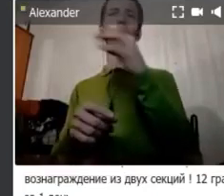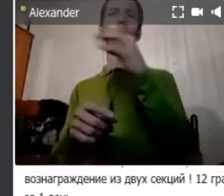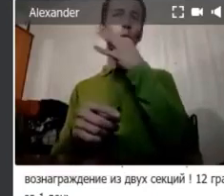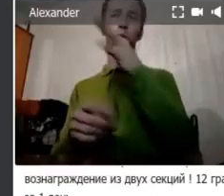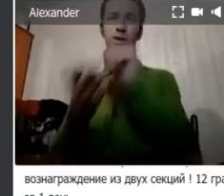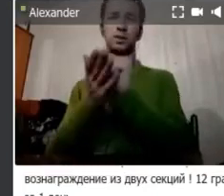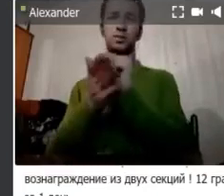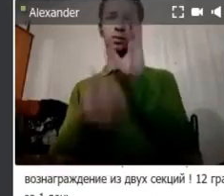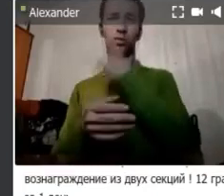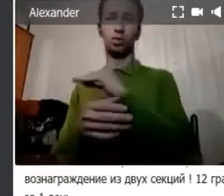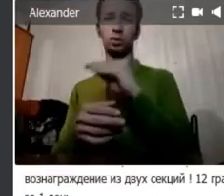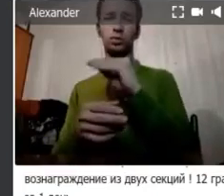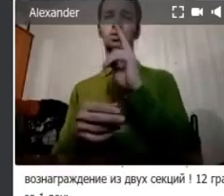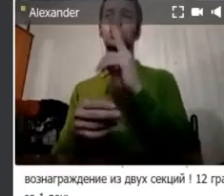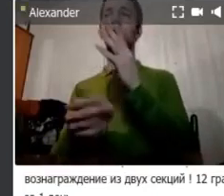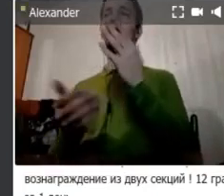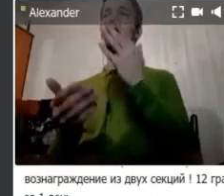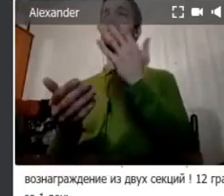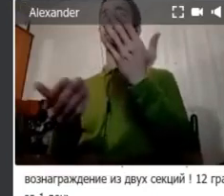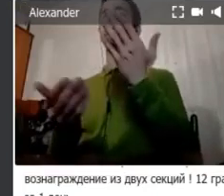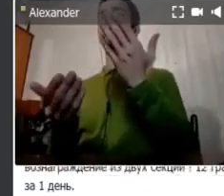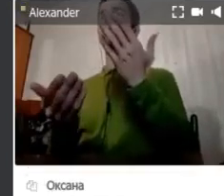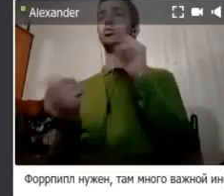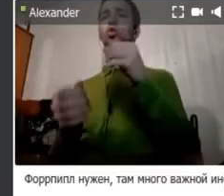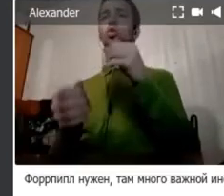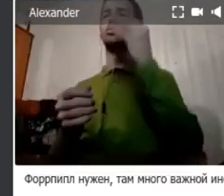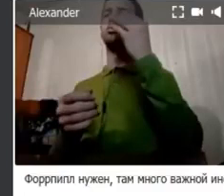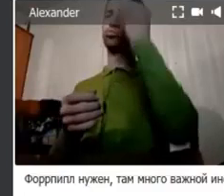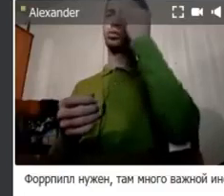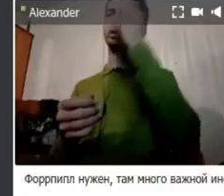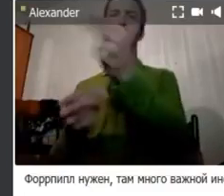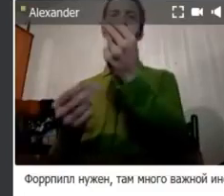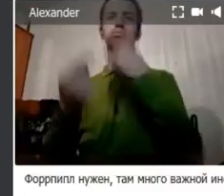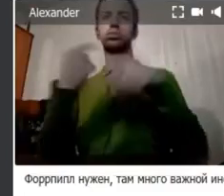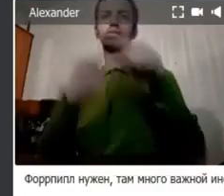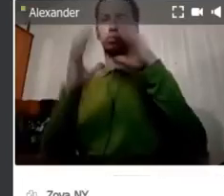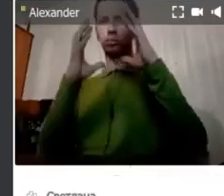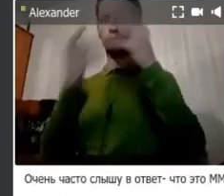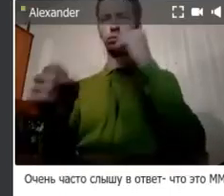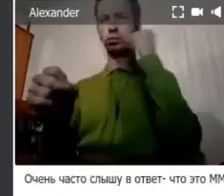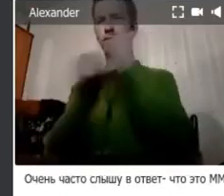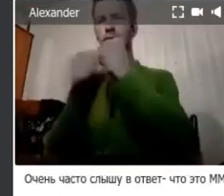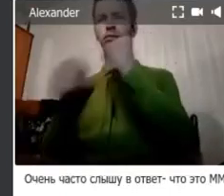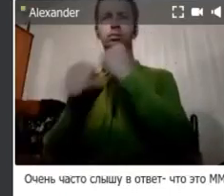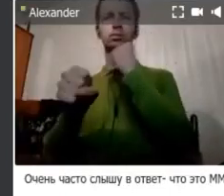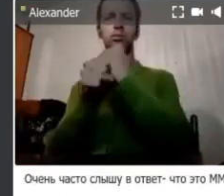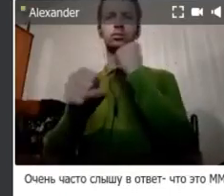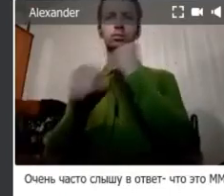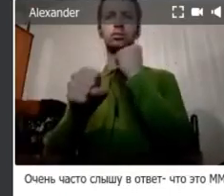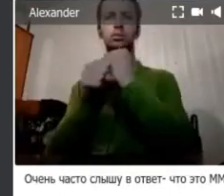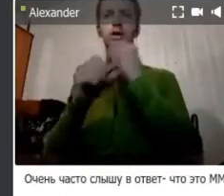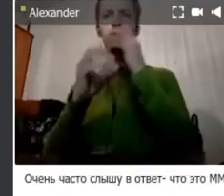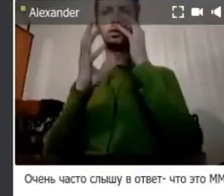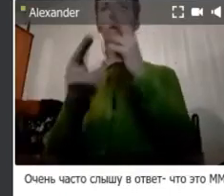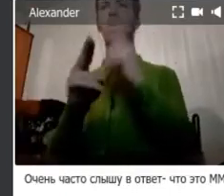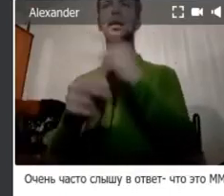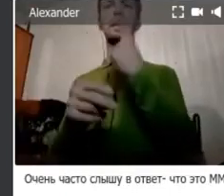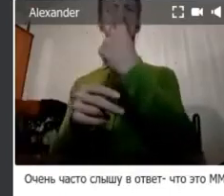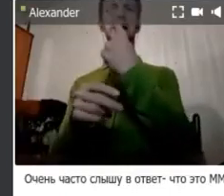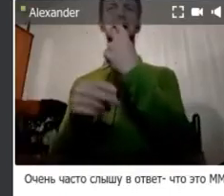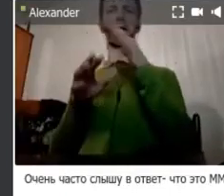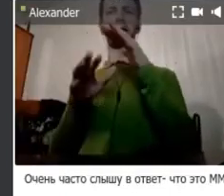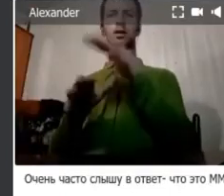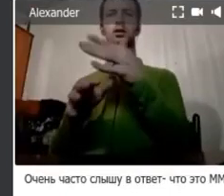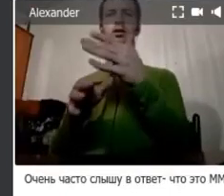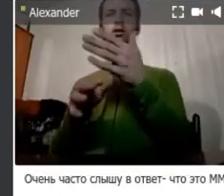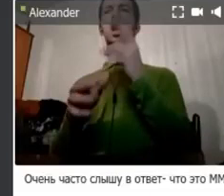доход пока, то есть такой вот что-то там дополнительно заработать, пожалуйста, и то можно использовать.